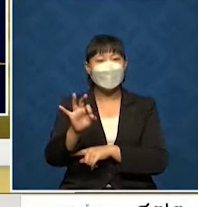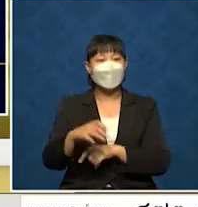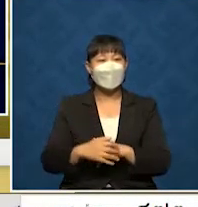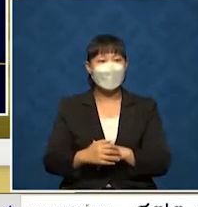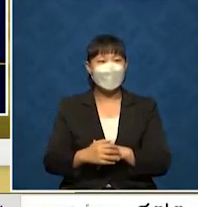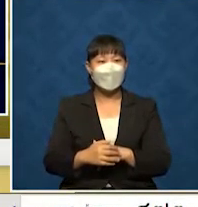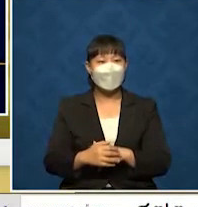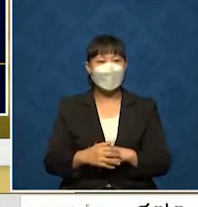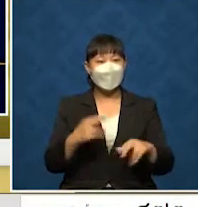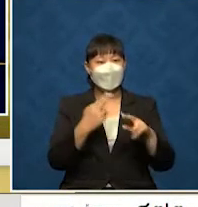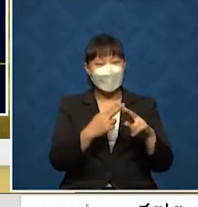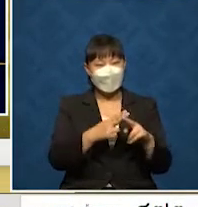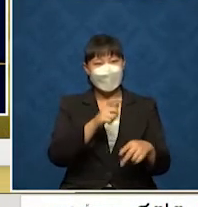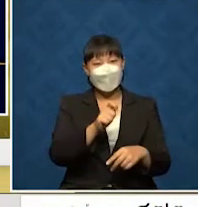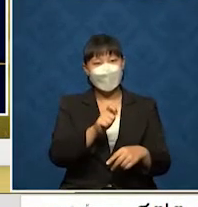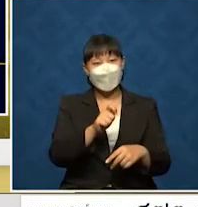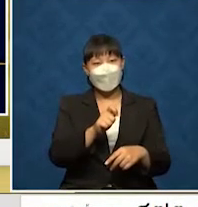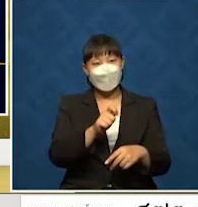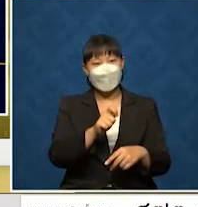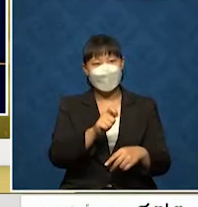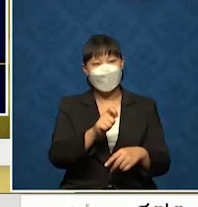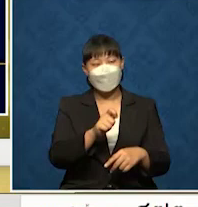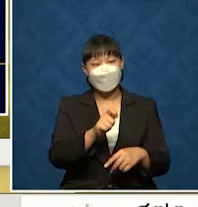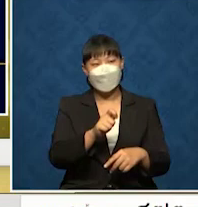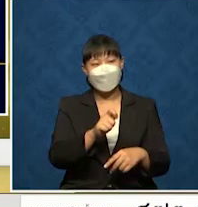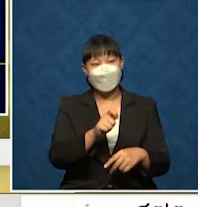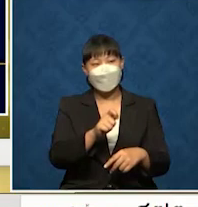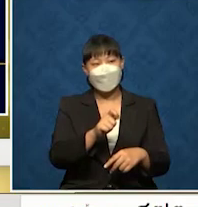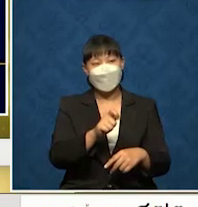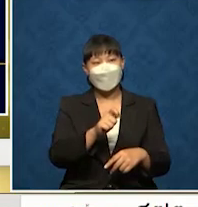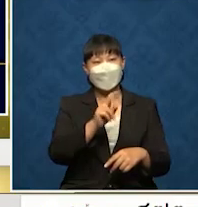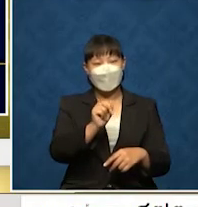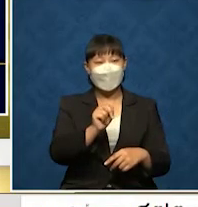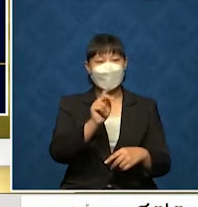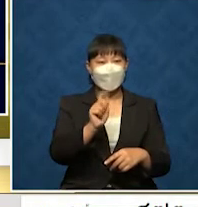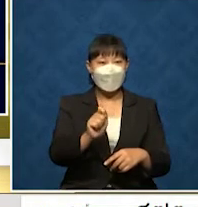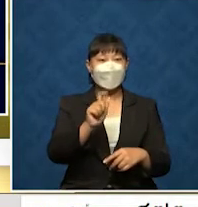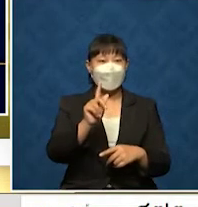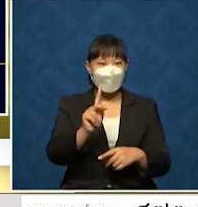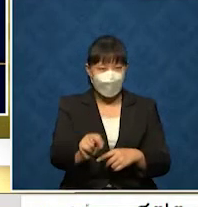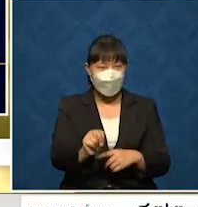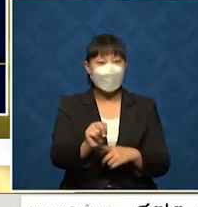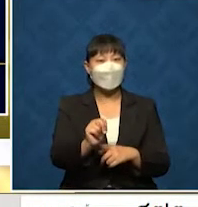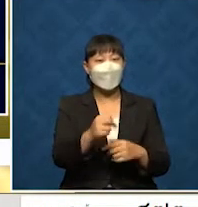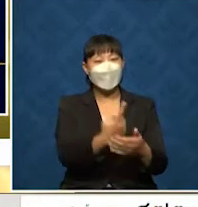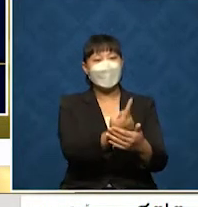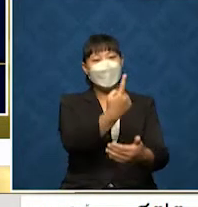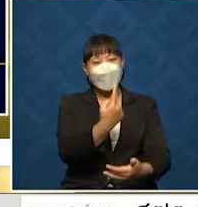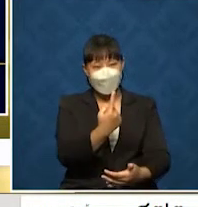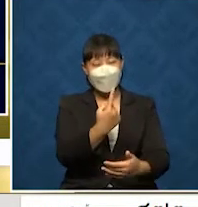ารันแมคแคนนอนเป็นตัวแทนของประเทศ